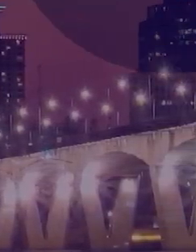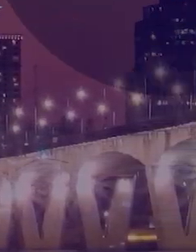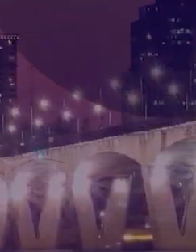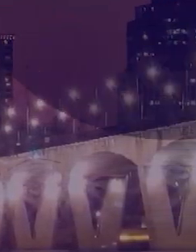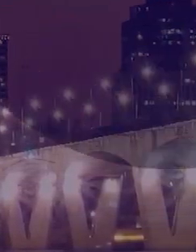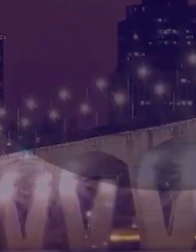강조했습니다